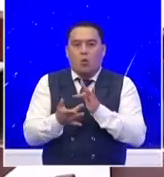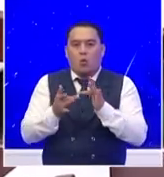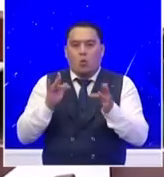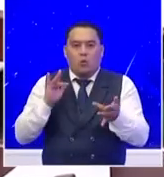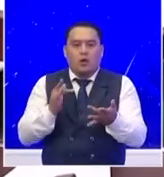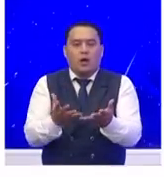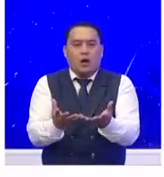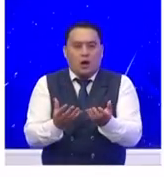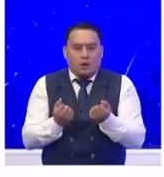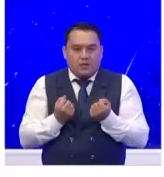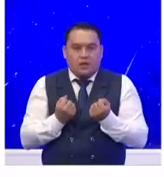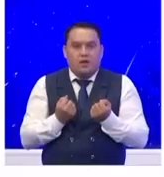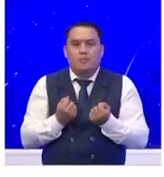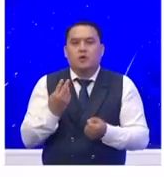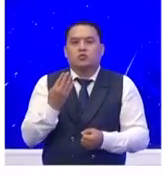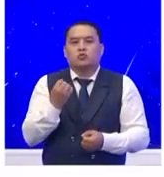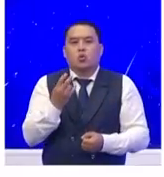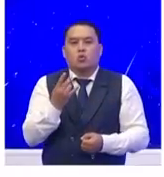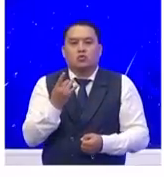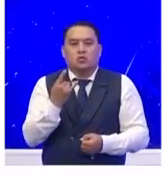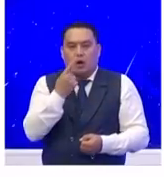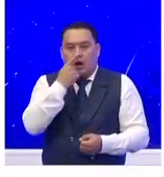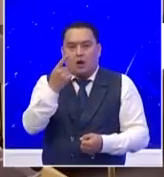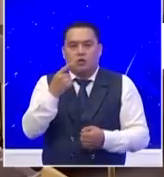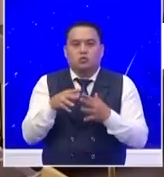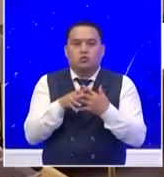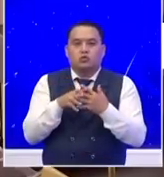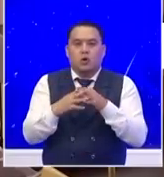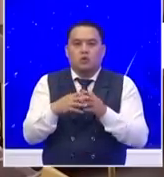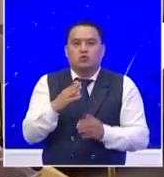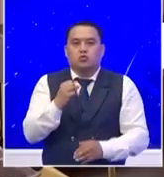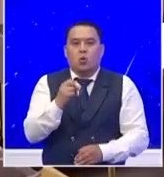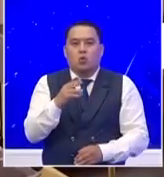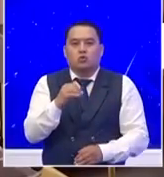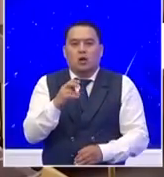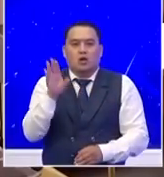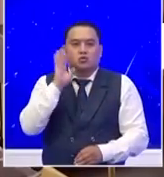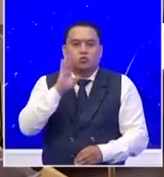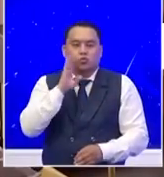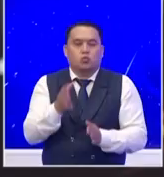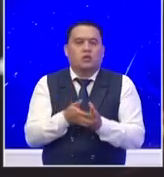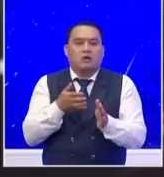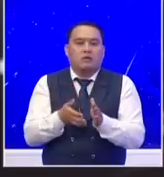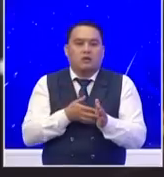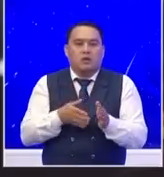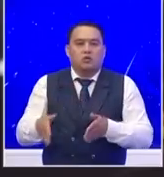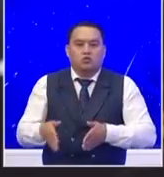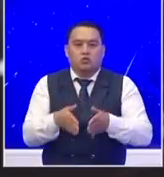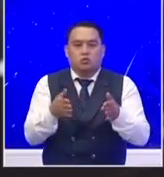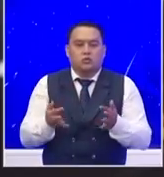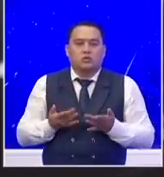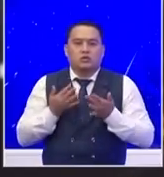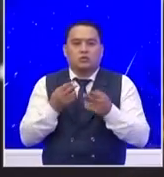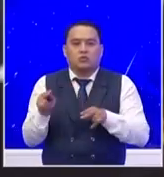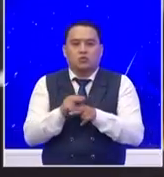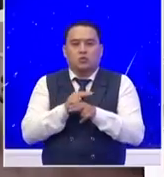қабылдау ұйымдастырылды. Бірі Шонжыдан Шалғай, Шошанай ауылы. Тұрғындары бау-бақша суынан тарғып жүр. Жолдарда жөндеуді қажет